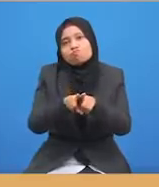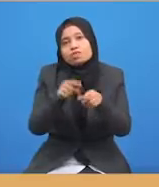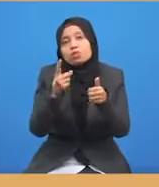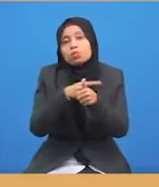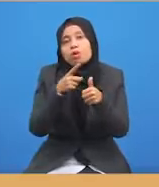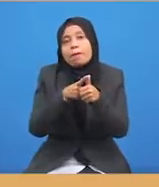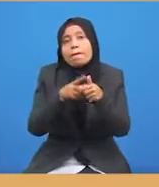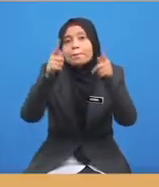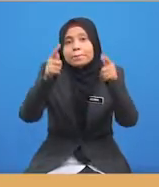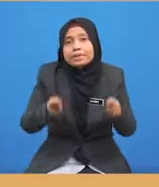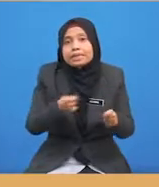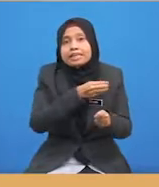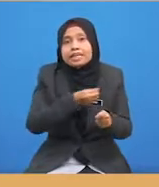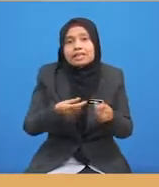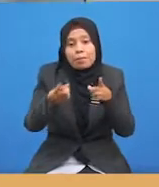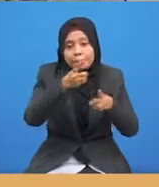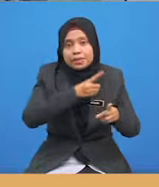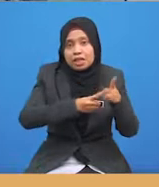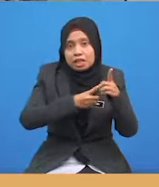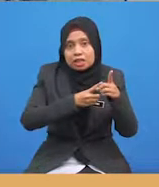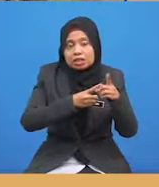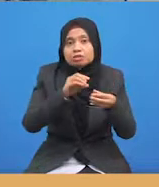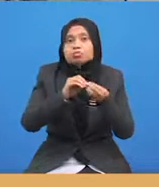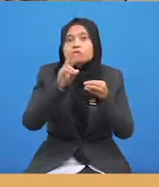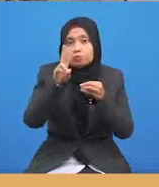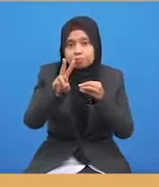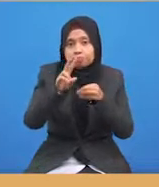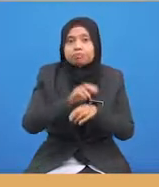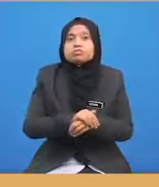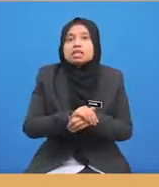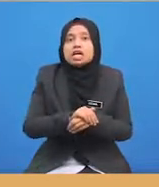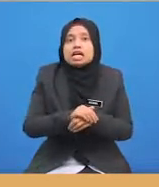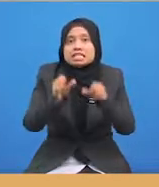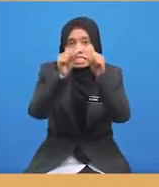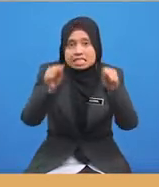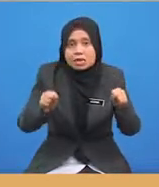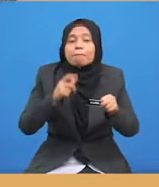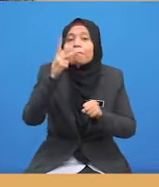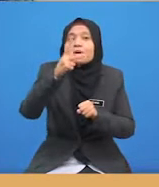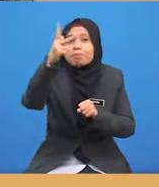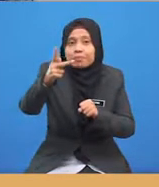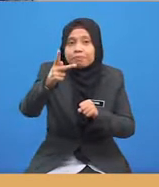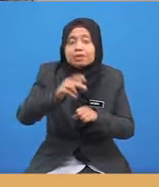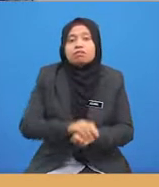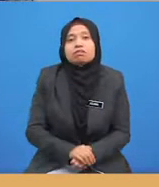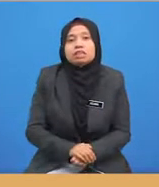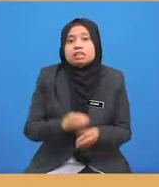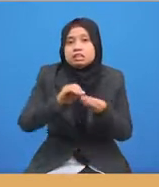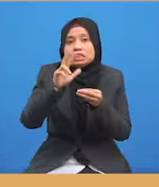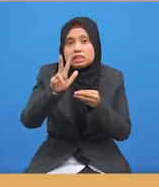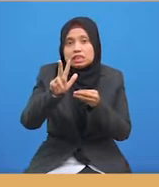1. Pertanian dan perdagangan. 2. Sistem pemerintahan.